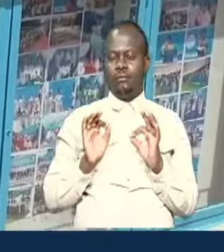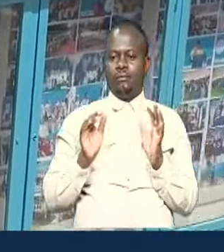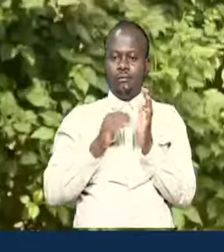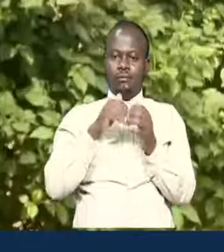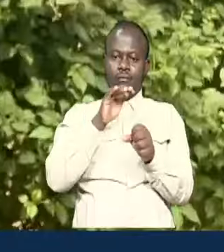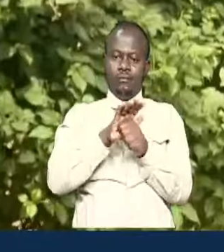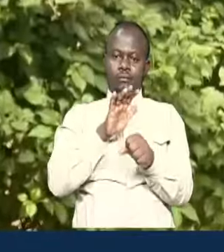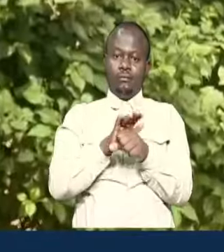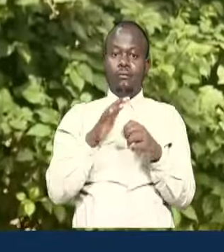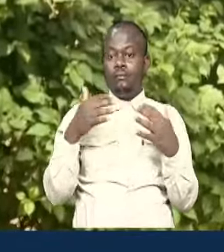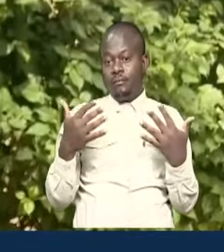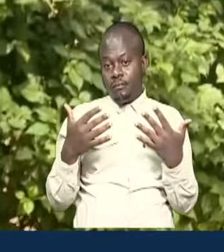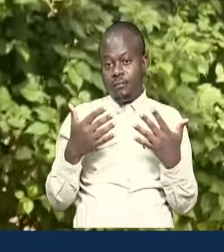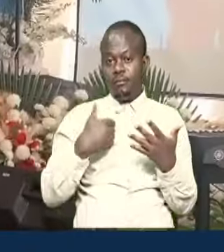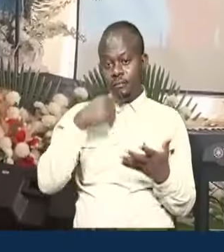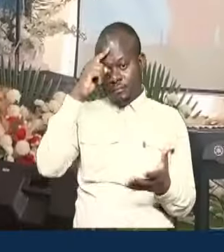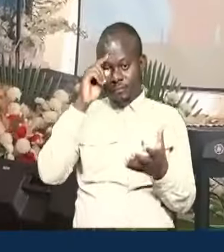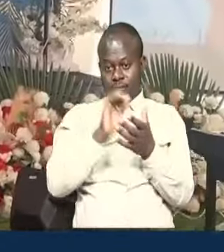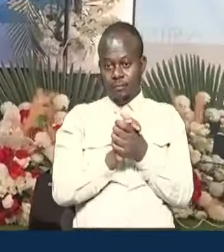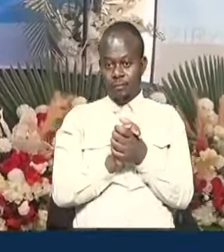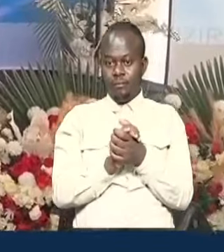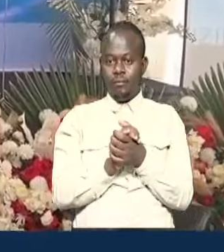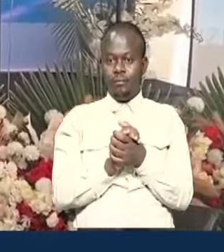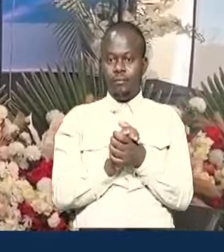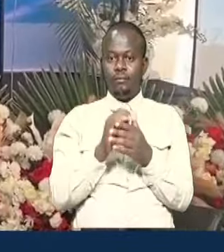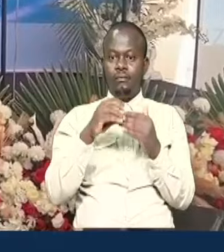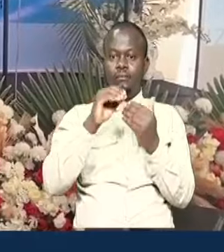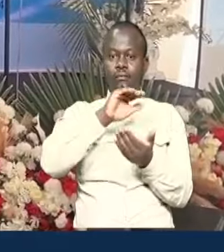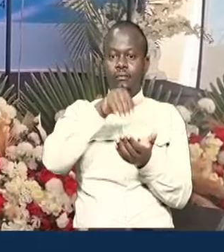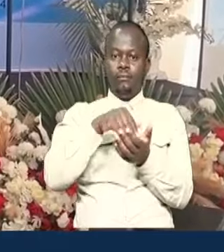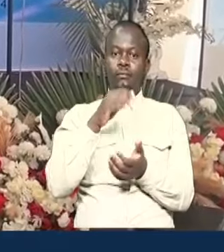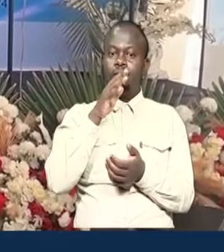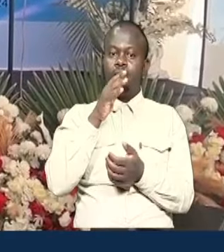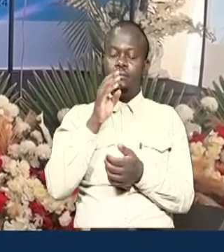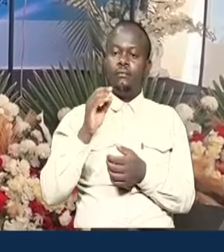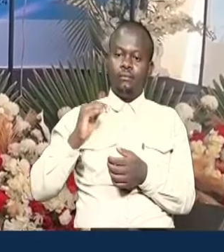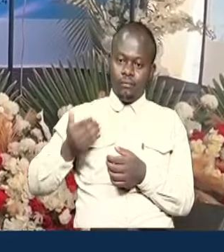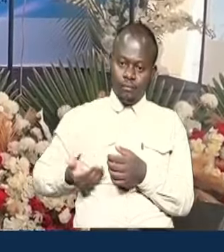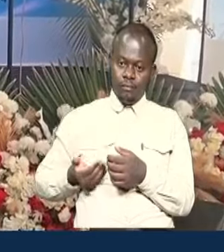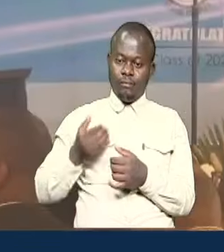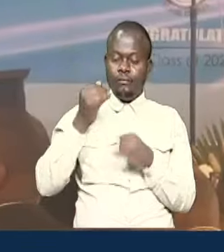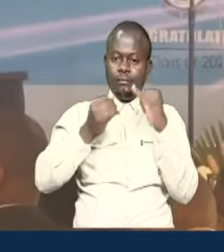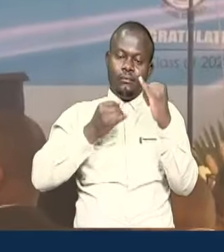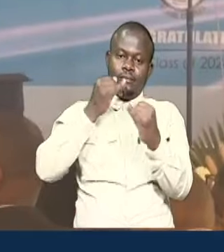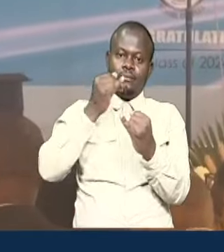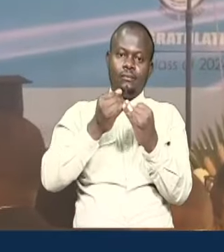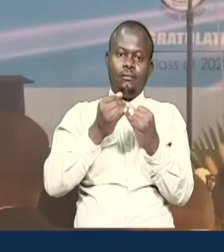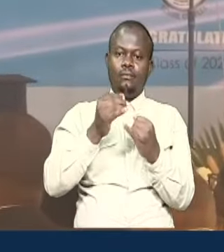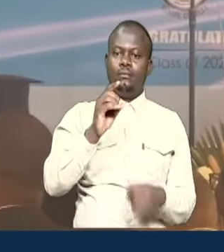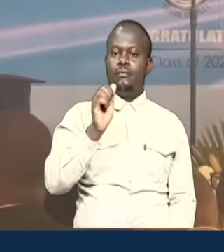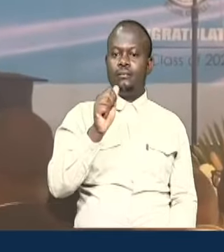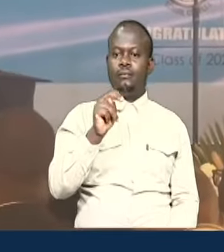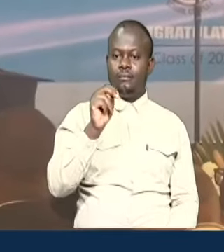cyane kwigirira icyizere. Umuyobozi w'iri shuri rya Mother Mary International School Complex, Diana